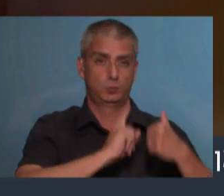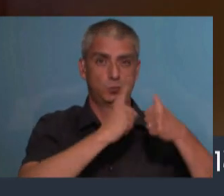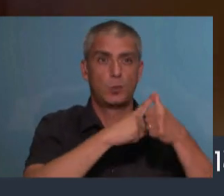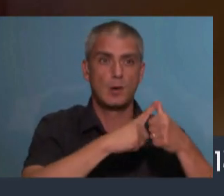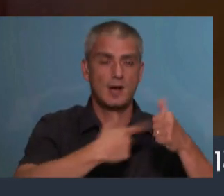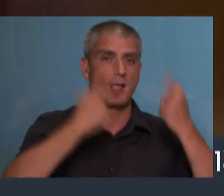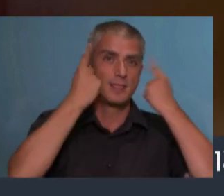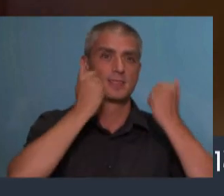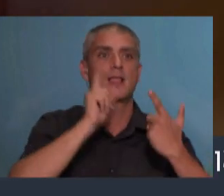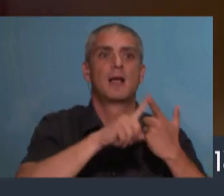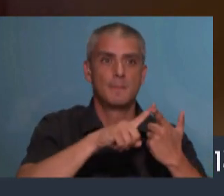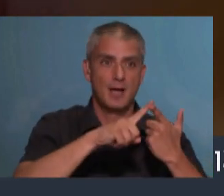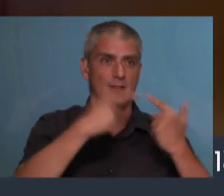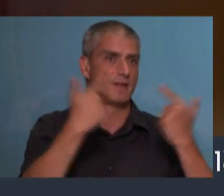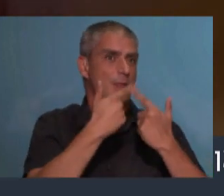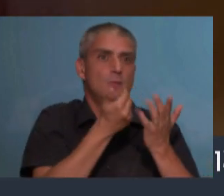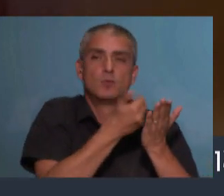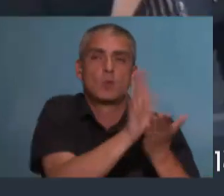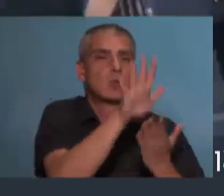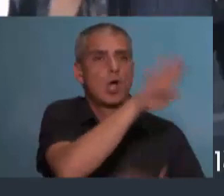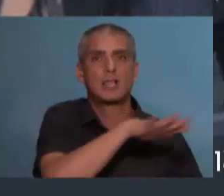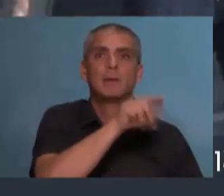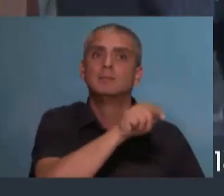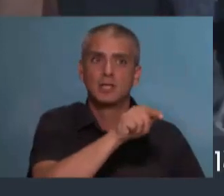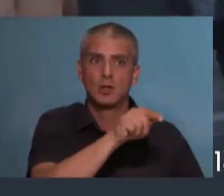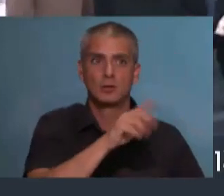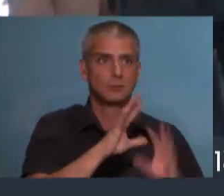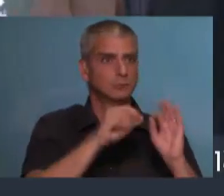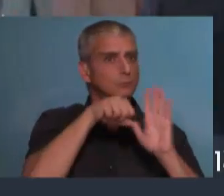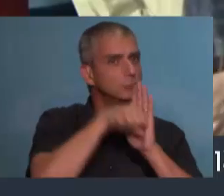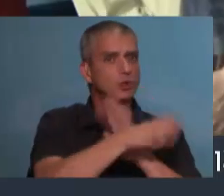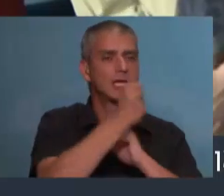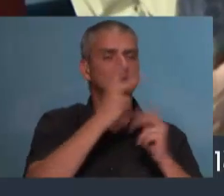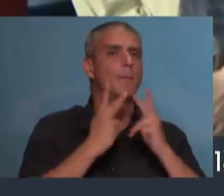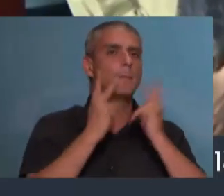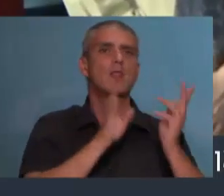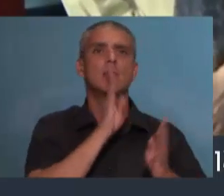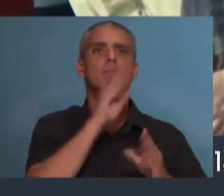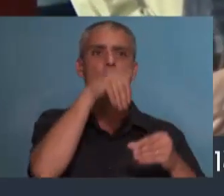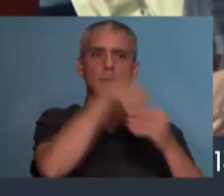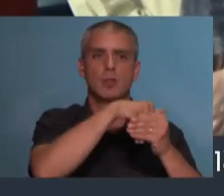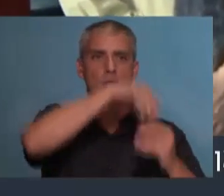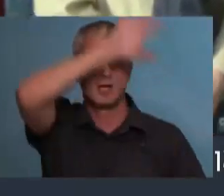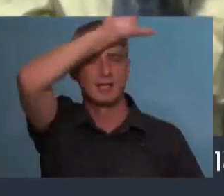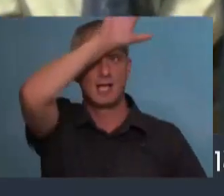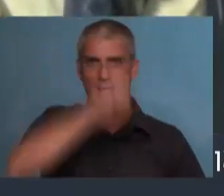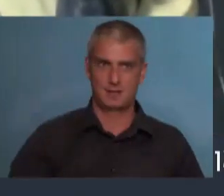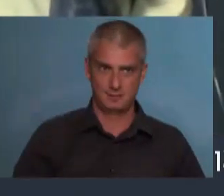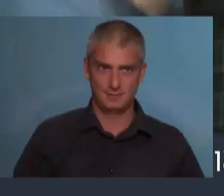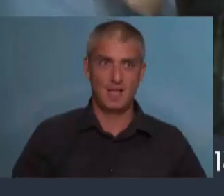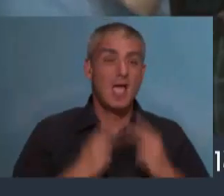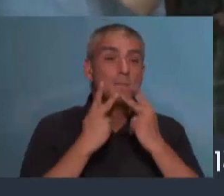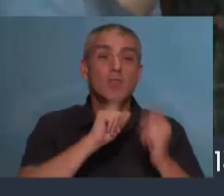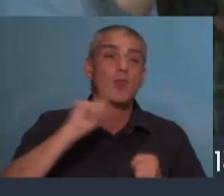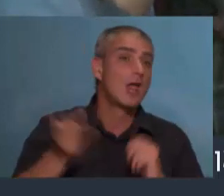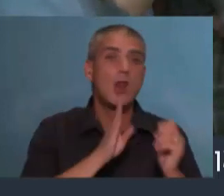and Yemen and unnecessary wars in the Middle East, would start investing it in solving these problems in Iran? The solution to all